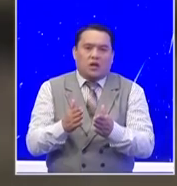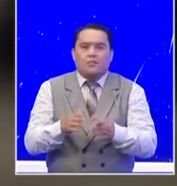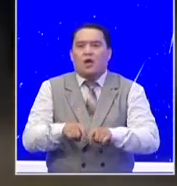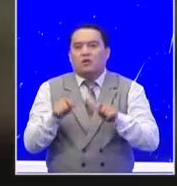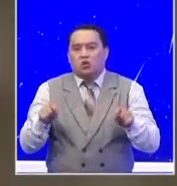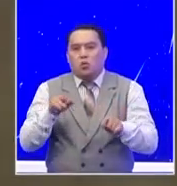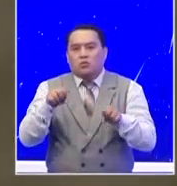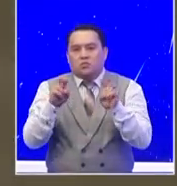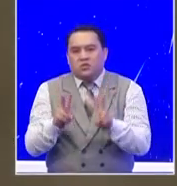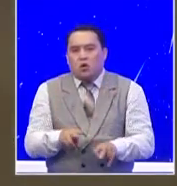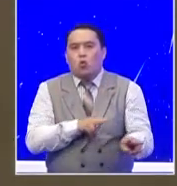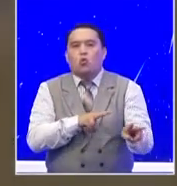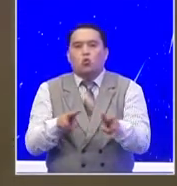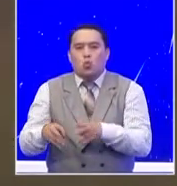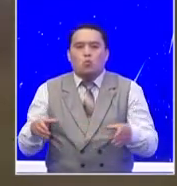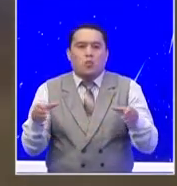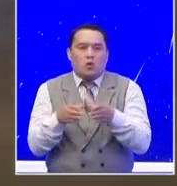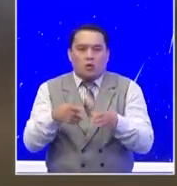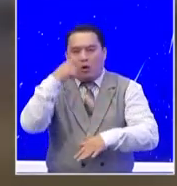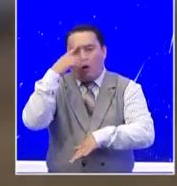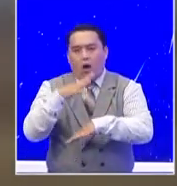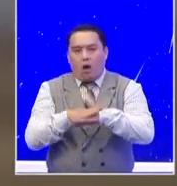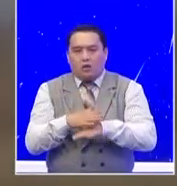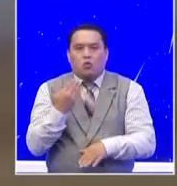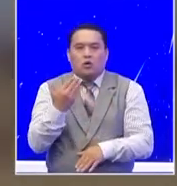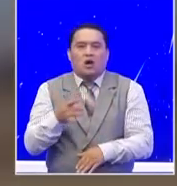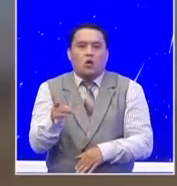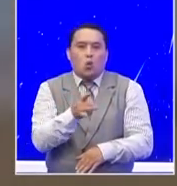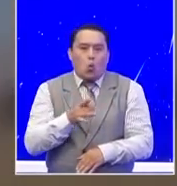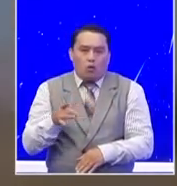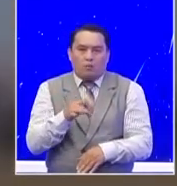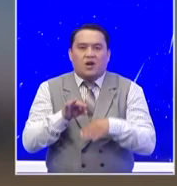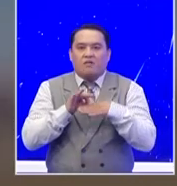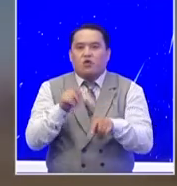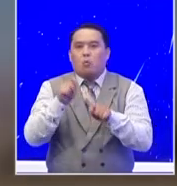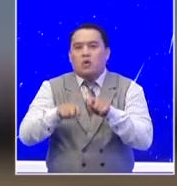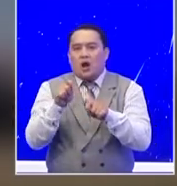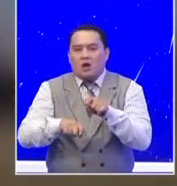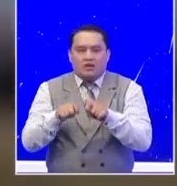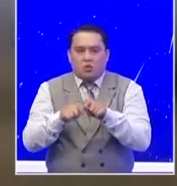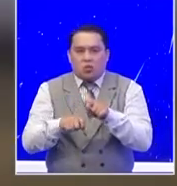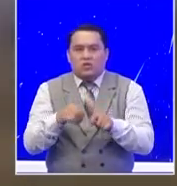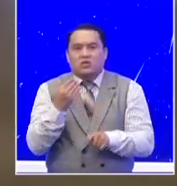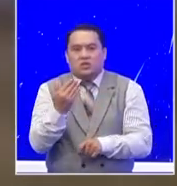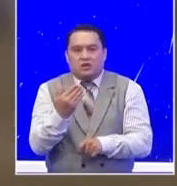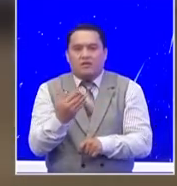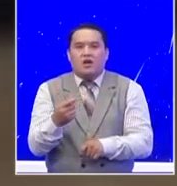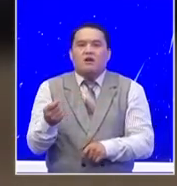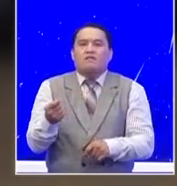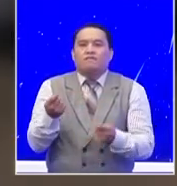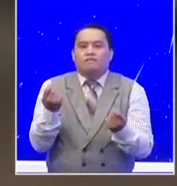ситуации. Специальная мониторинговая группа во главе с акимом Ирими-Тауского района провела рейд на озерах Кобейтуз и Тенис.